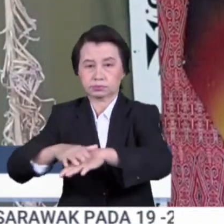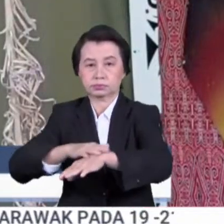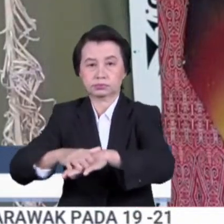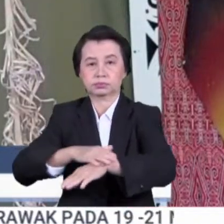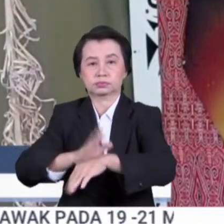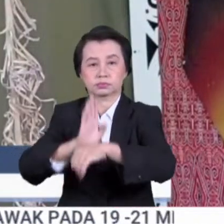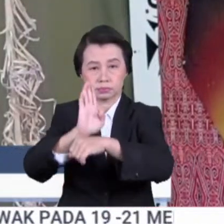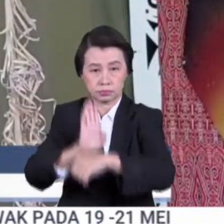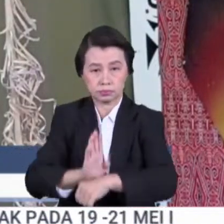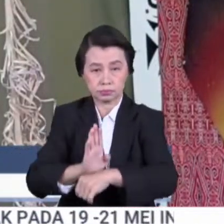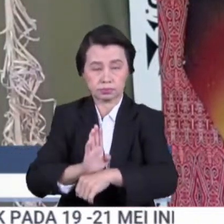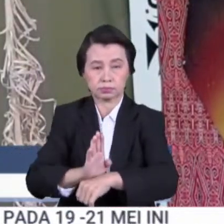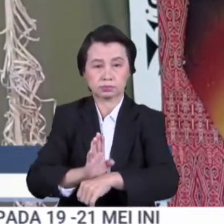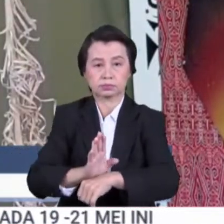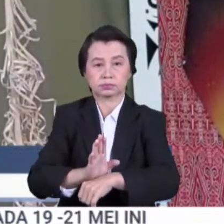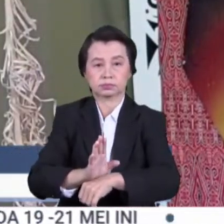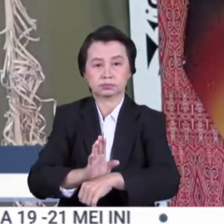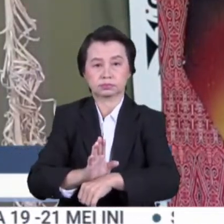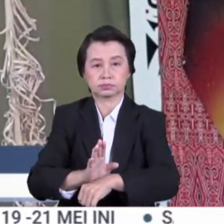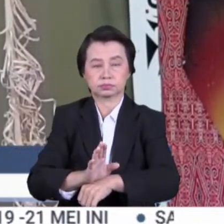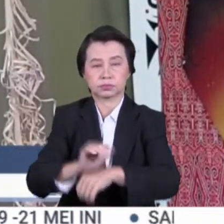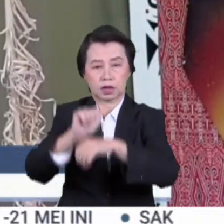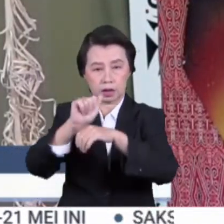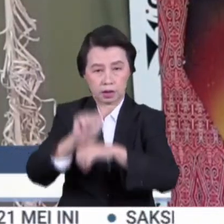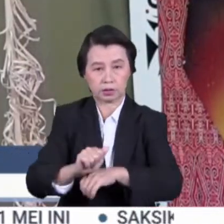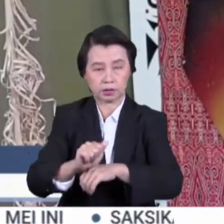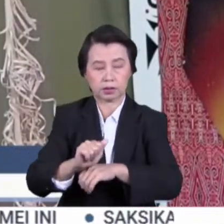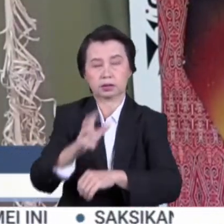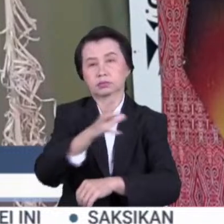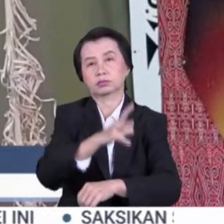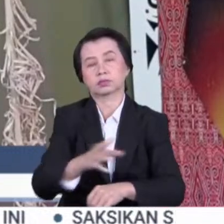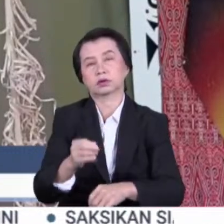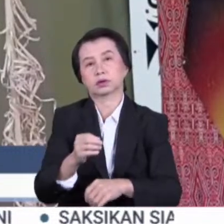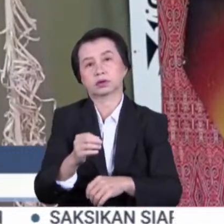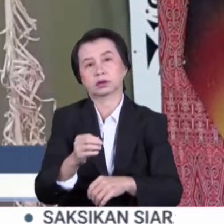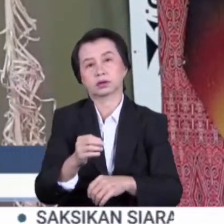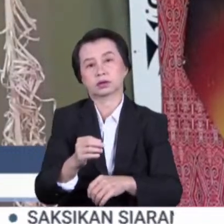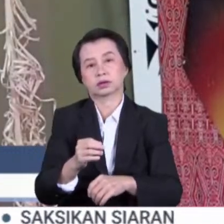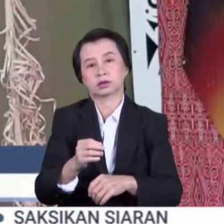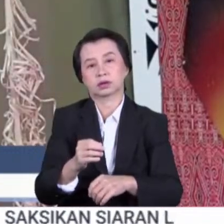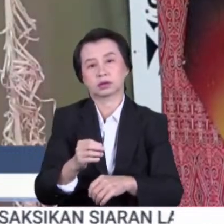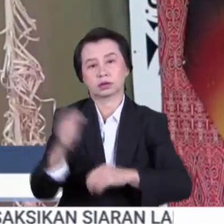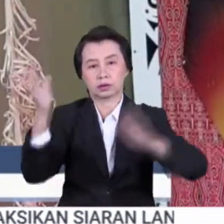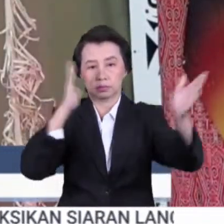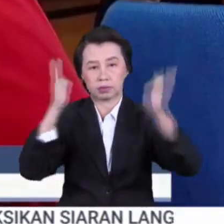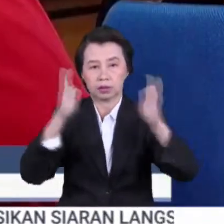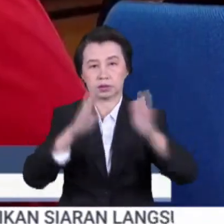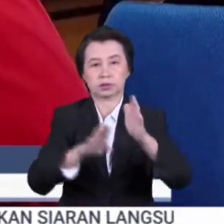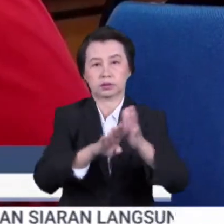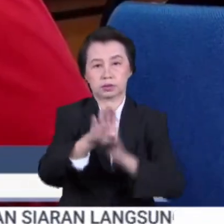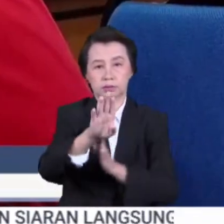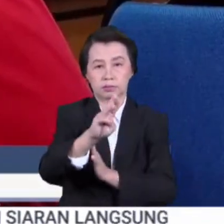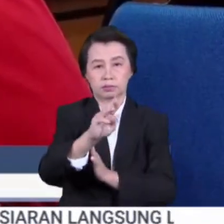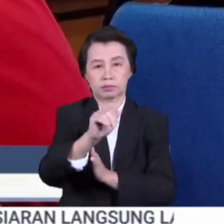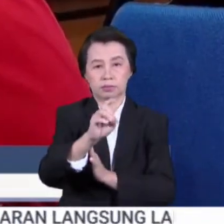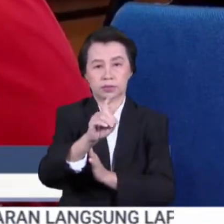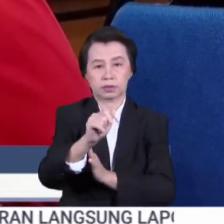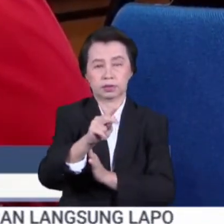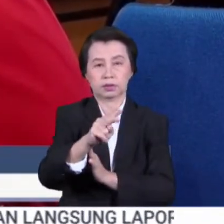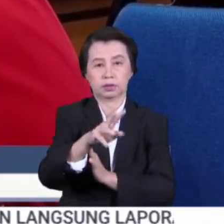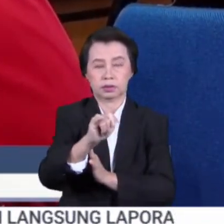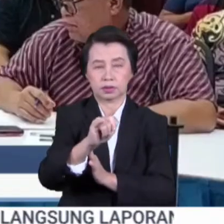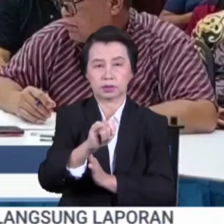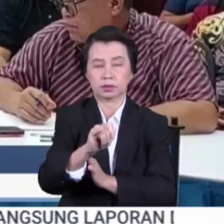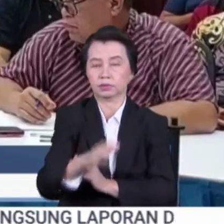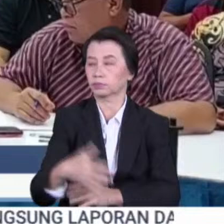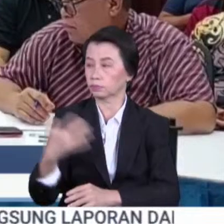budaya Darussalam dalam konteks Malaysia Medani. Beliau berkata demikian bila